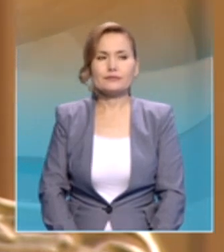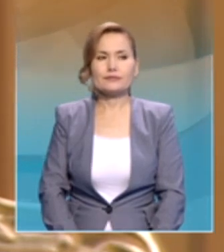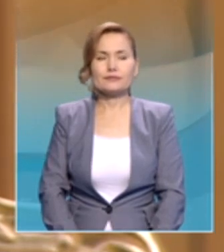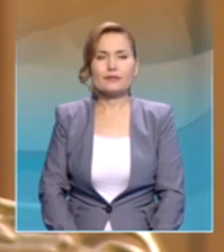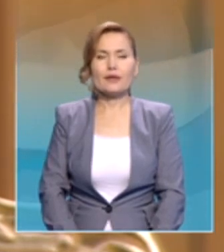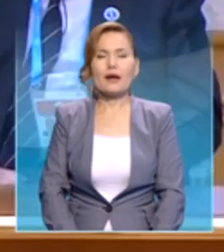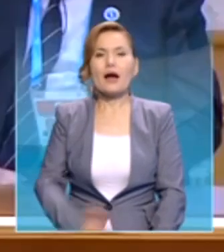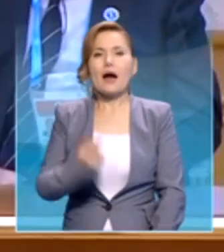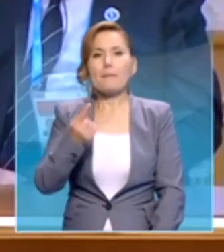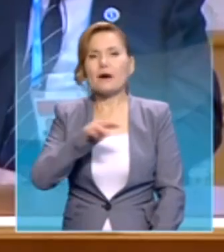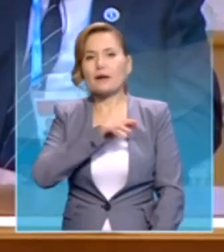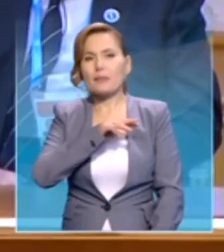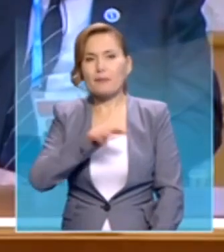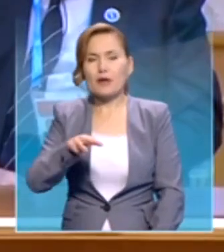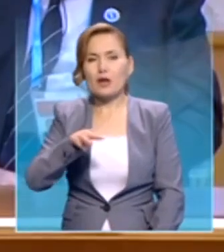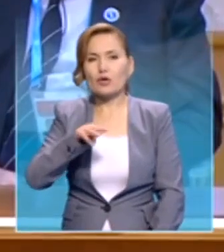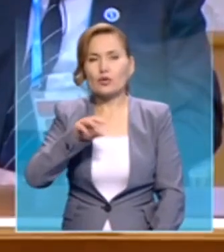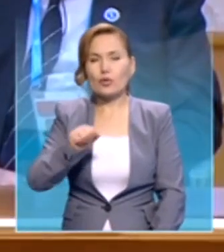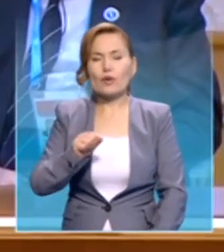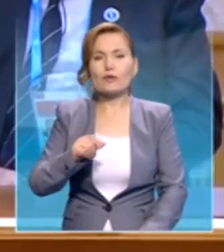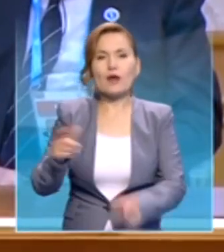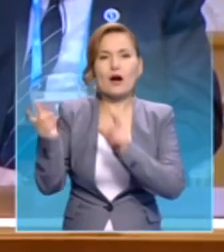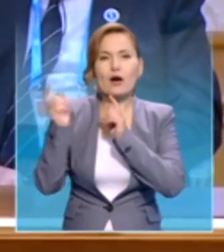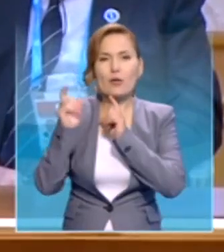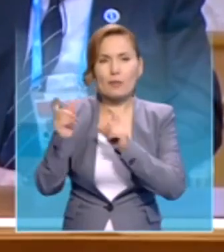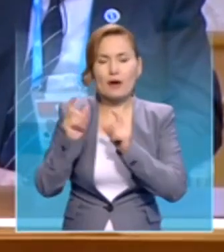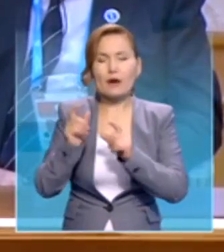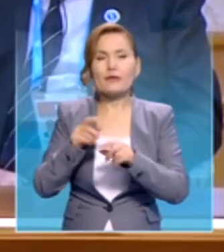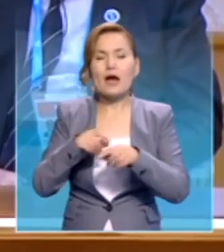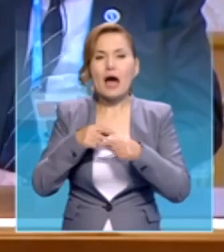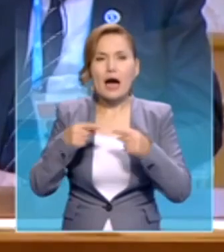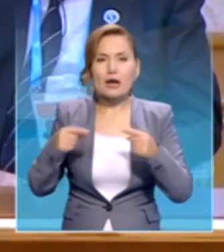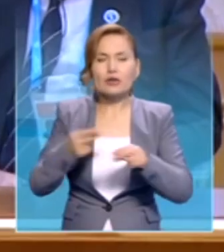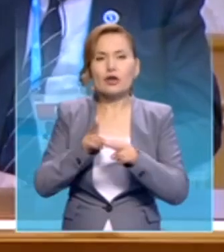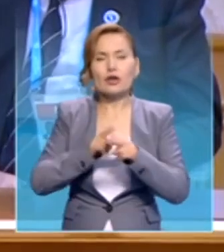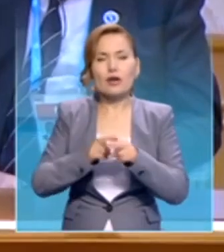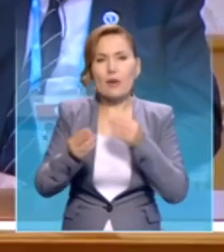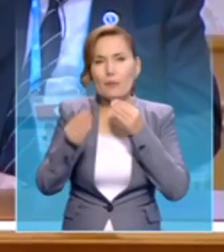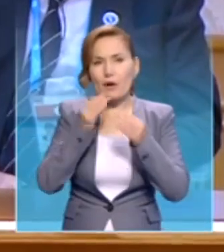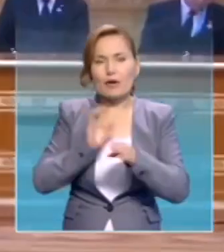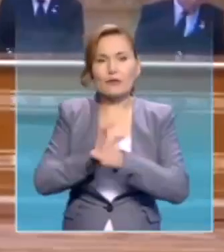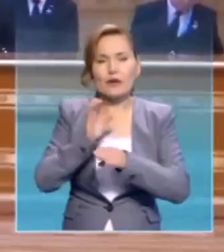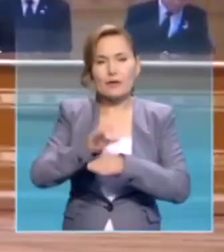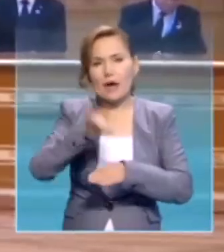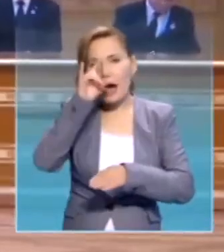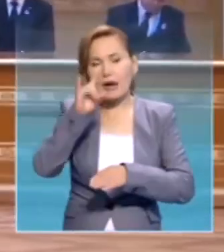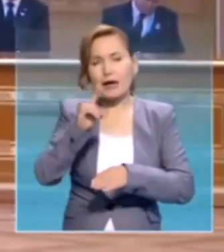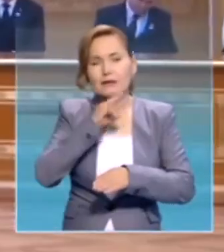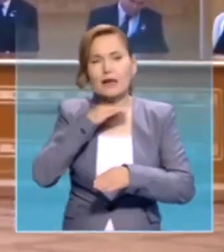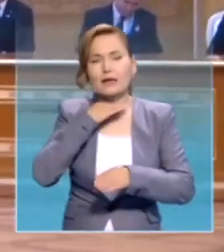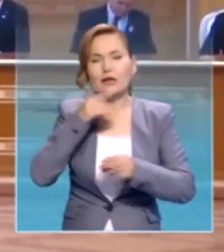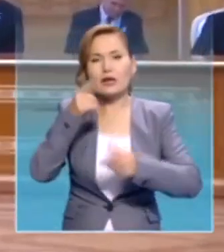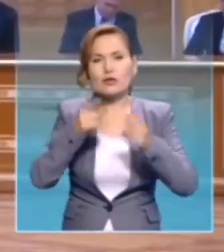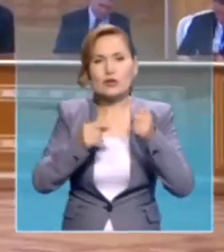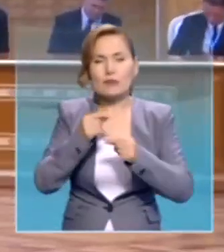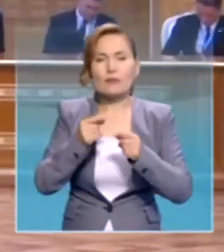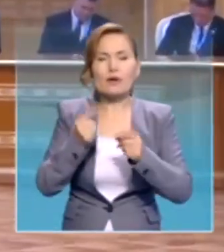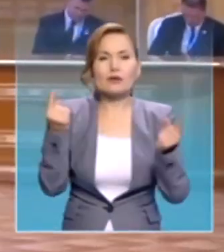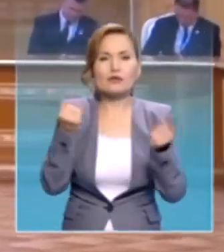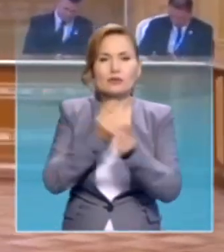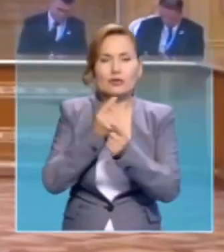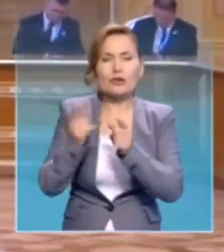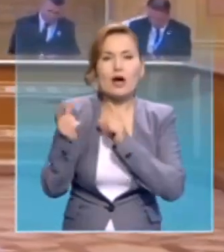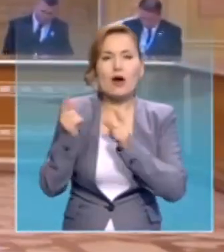1 миллион тоннадан артық майлы дақылды сататын мүмкіндігіміз бар. Сонымен қатар Қазақстан ет пен сүт өнімдерінің экспортын ұлғайта алады.